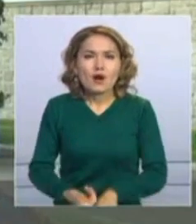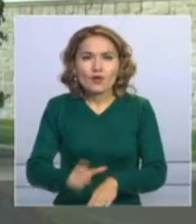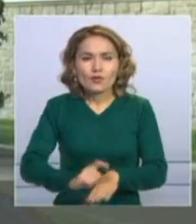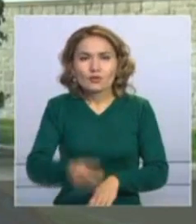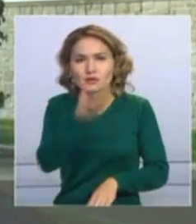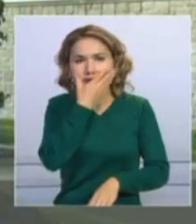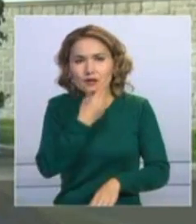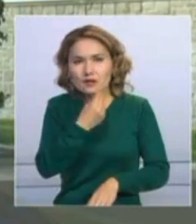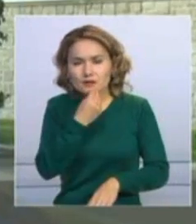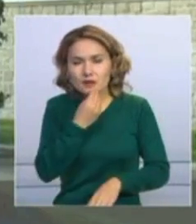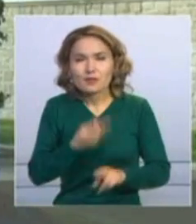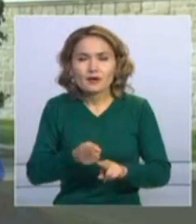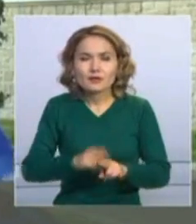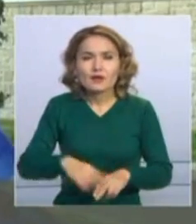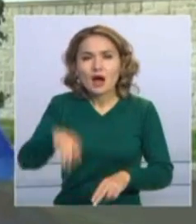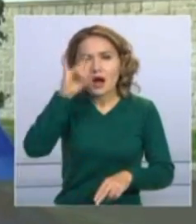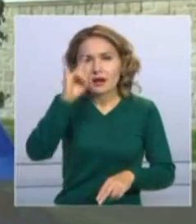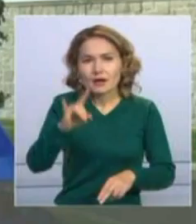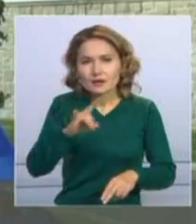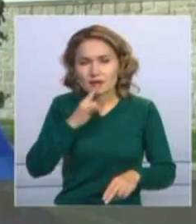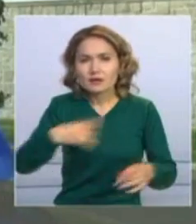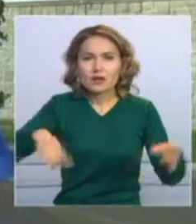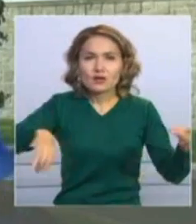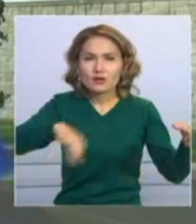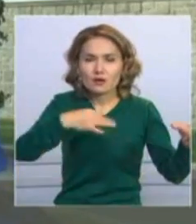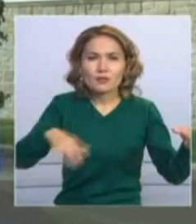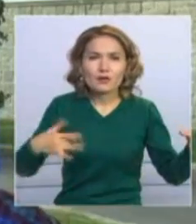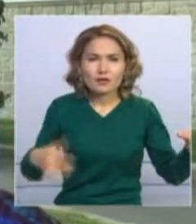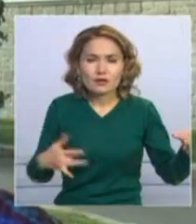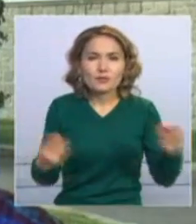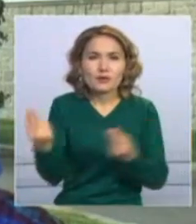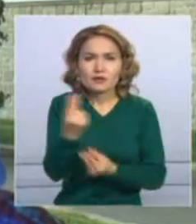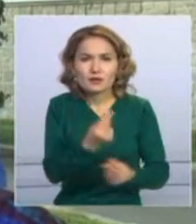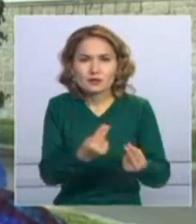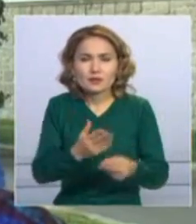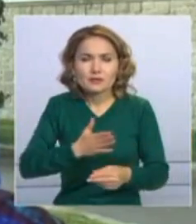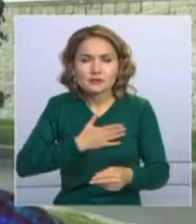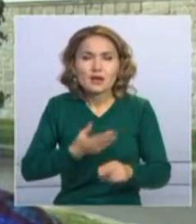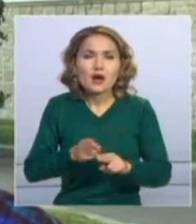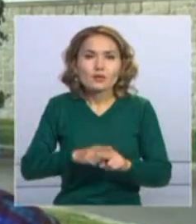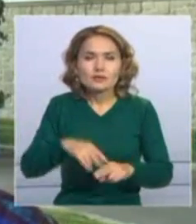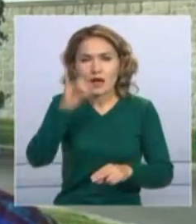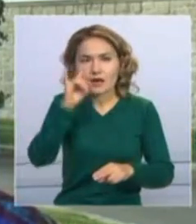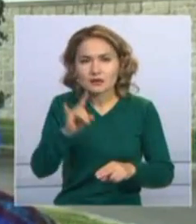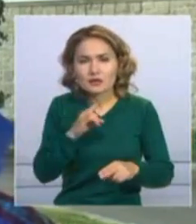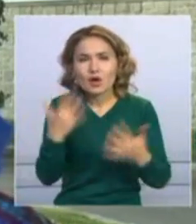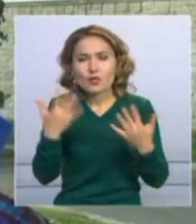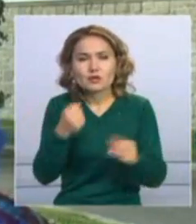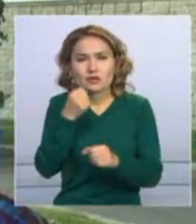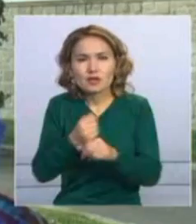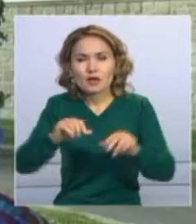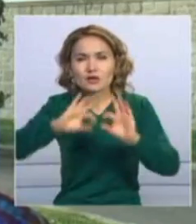Бірі қазақ ұлттық аспаптары, ал екіншісі зергерлік бұйымдар. Елімізде оның екеуі де жақсы дамыған. Қолөнер шеберлерінің басым